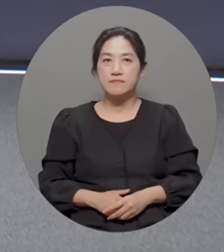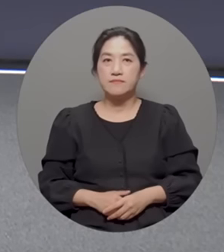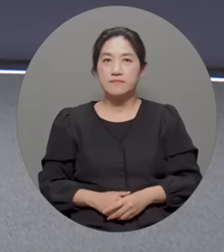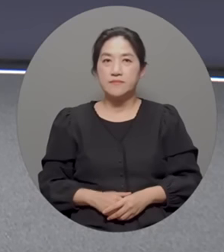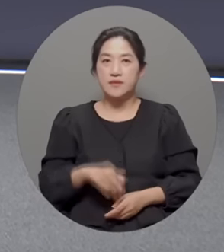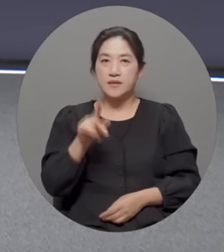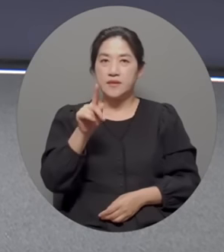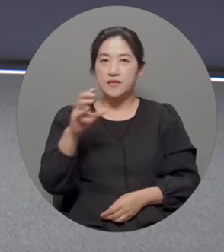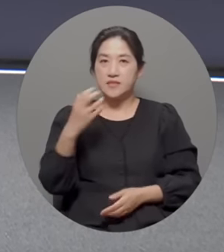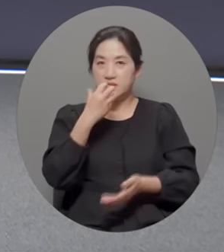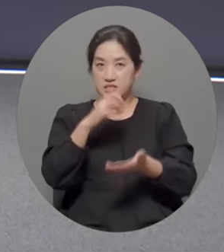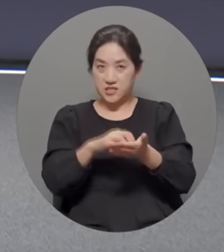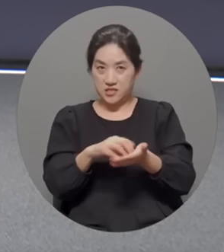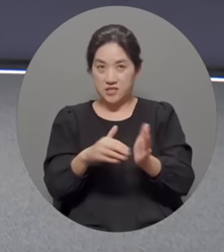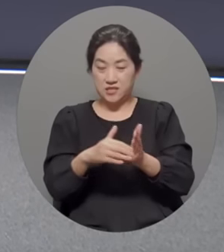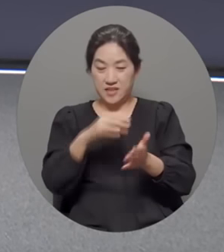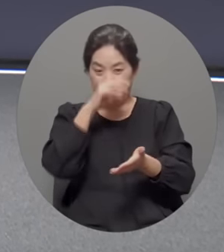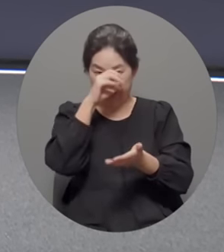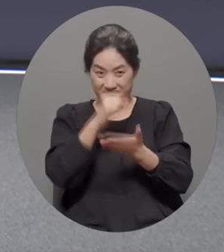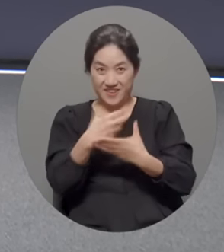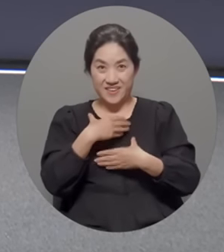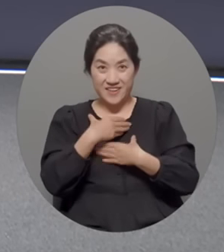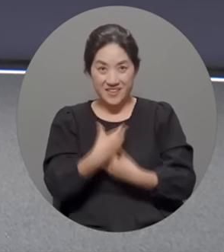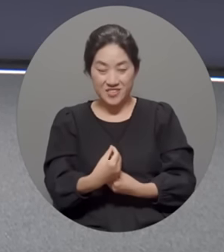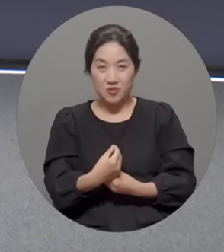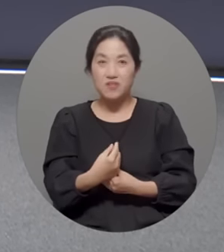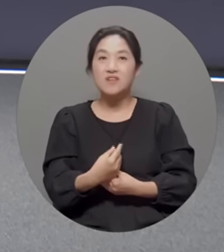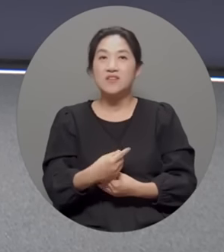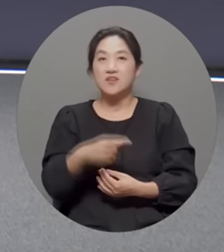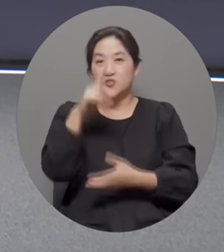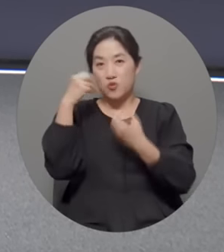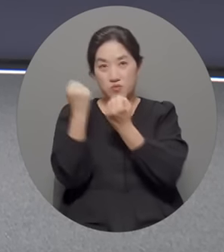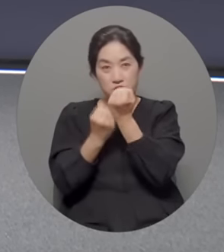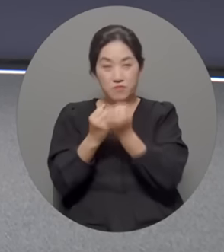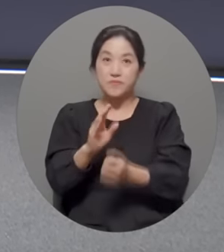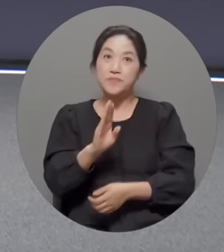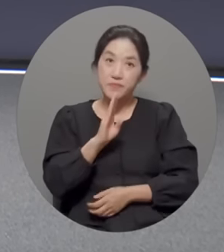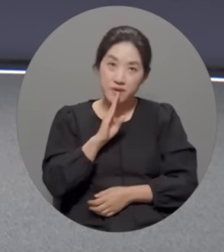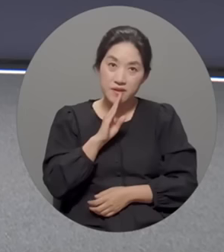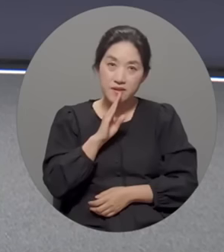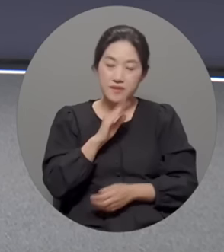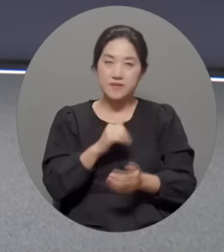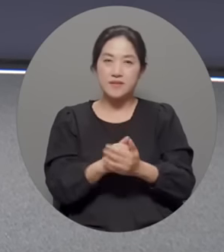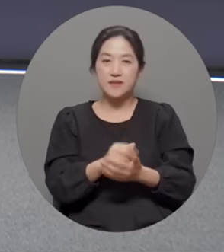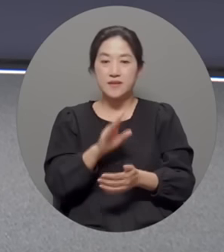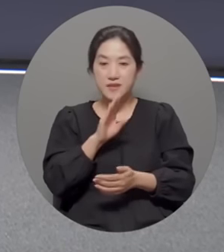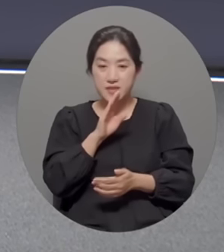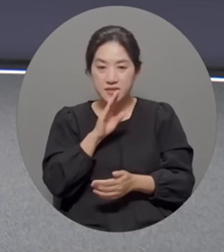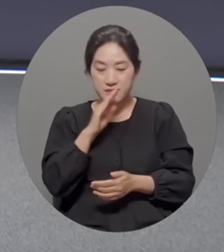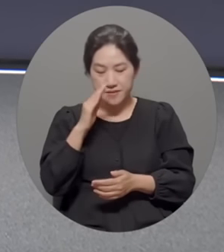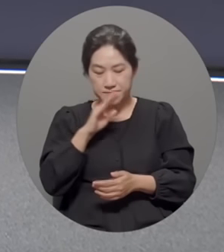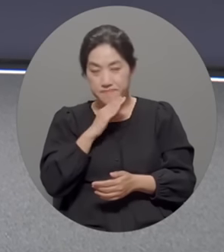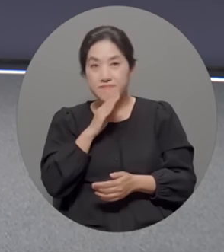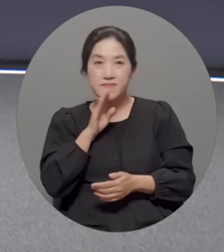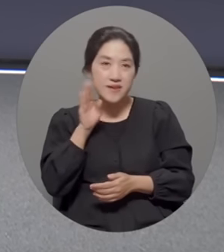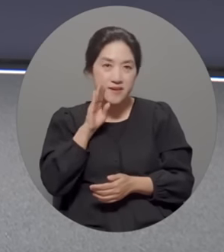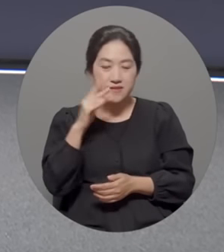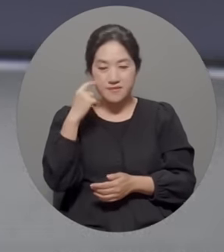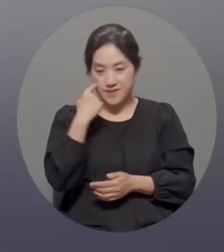KC 인증을 받은 제품은 안전하다는 정부의 설명, 얼마나 사실일까요? 팩트체크 알고보니에서